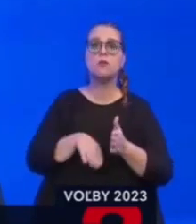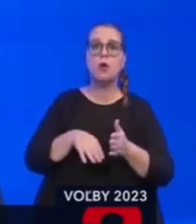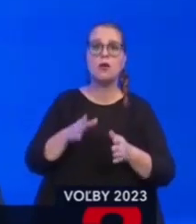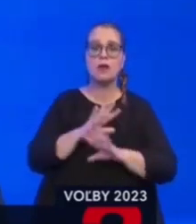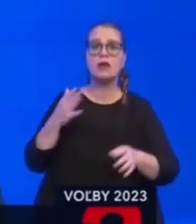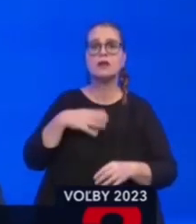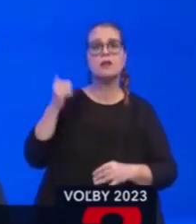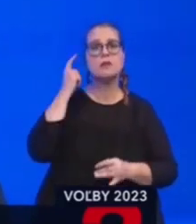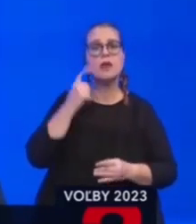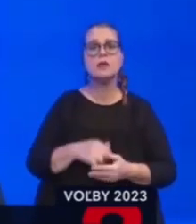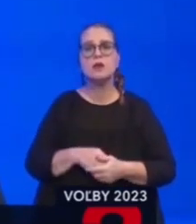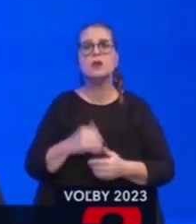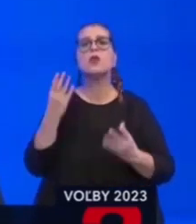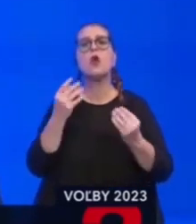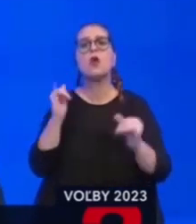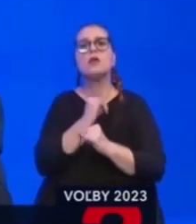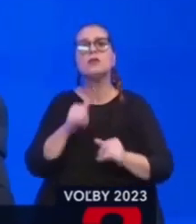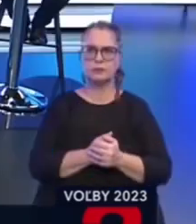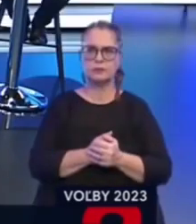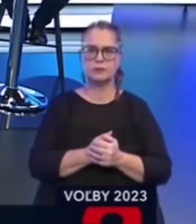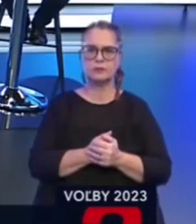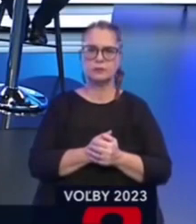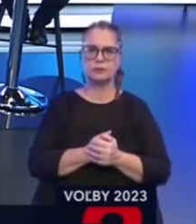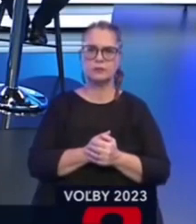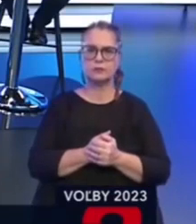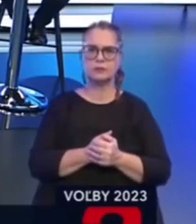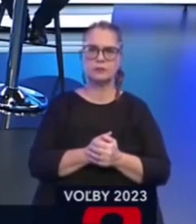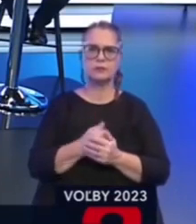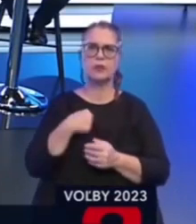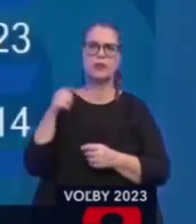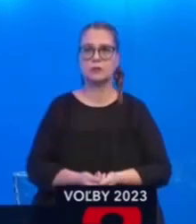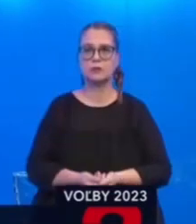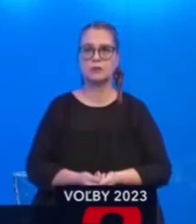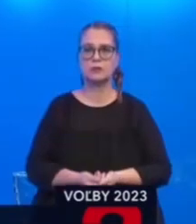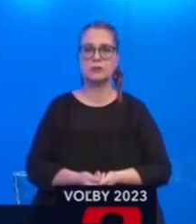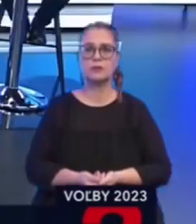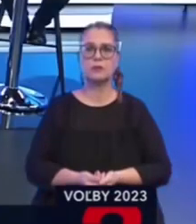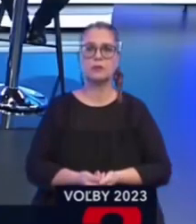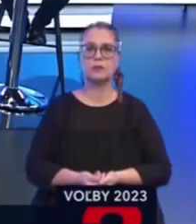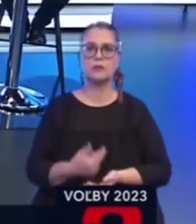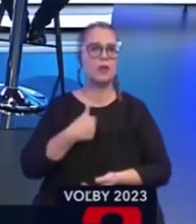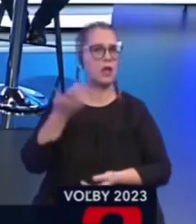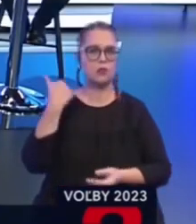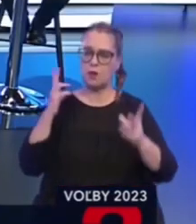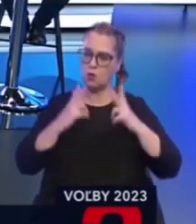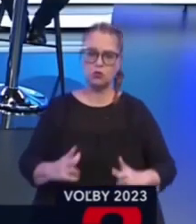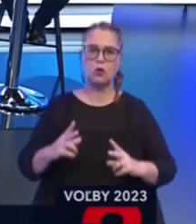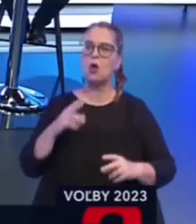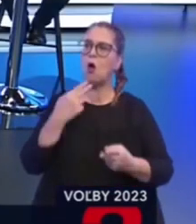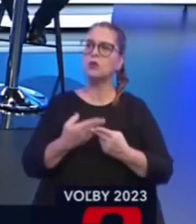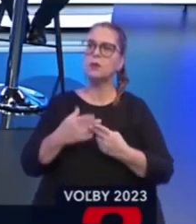Nič viac nechcem od pána Šimečku počuť. Koľko existuje pohlaví? Na pána Ugrieka nechcem minúť ani jednu minútu. Krátka reakcia, lebo nebol som spokojný s odpoveďou pána